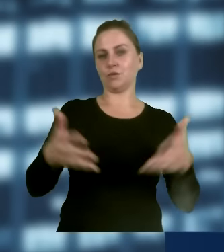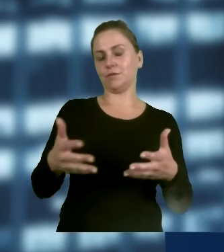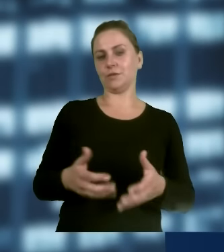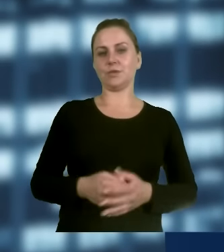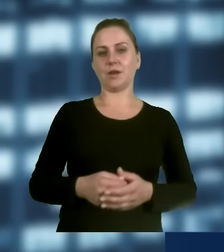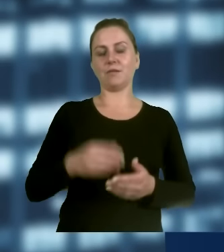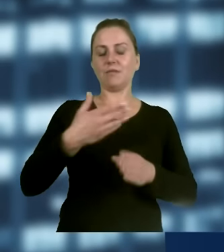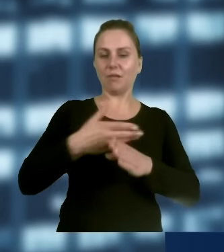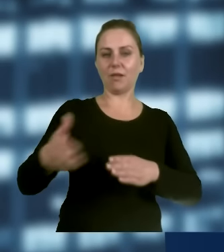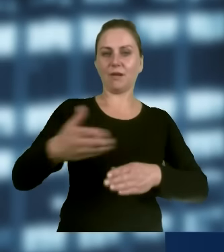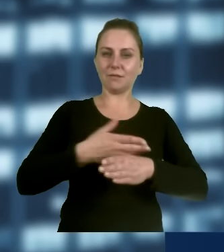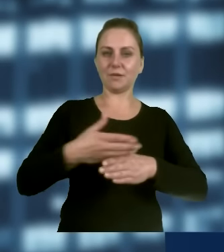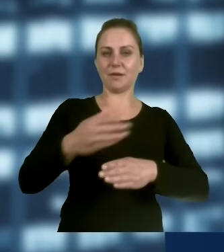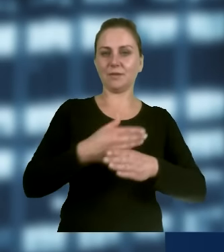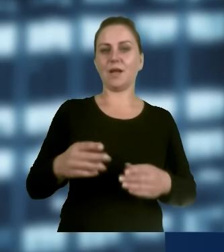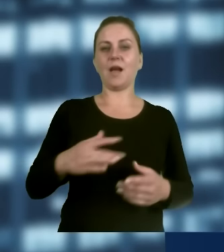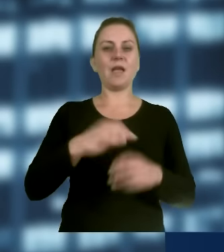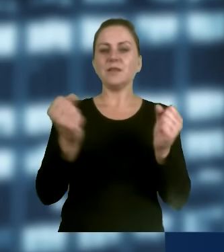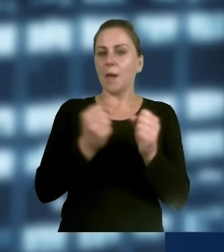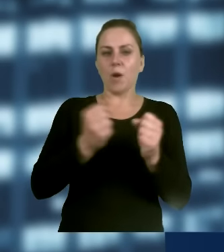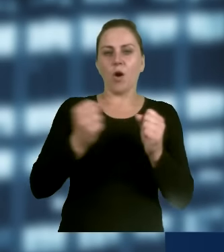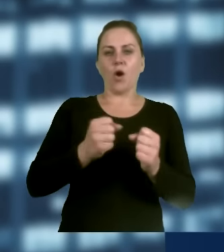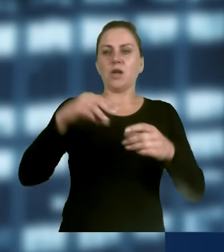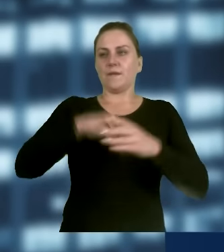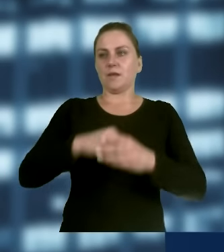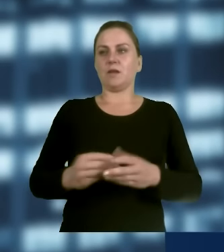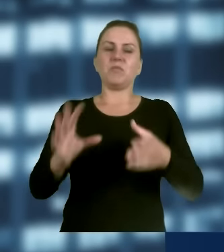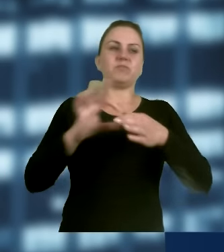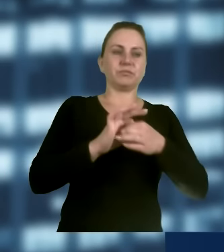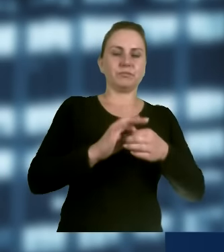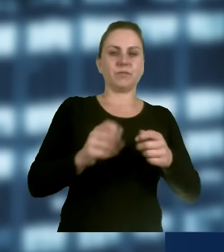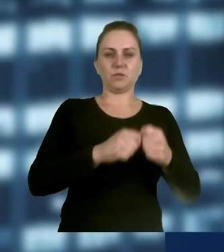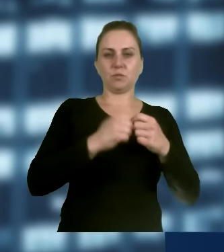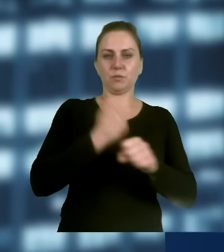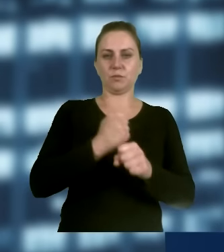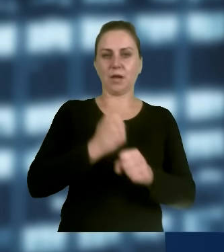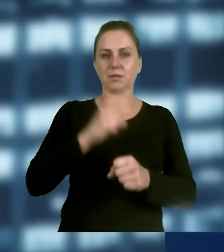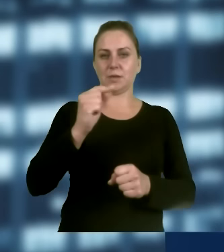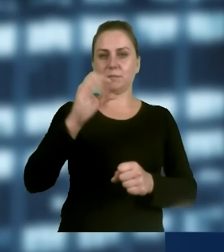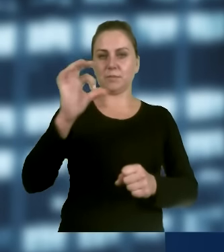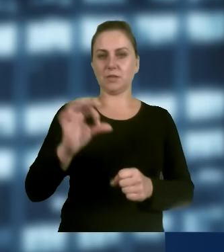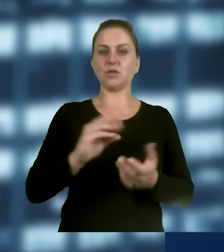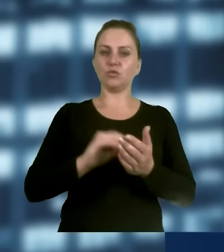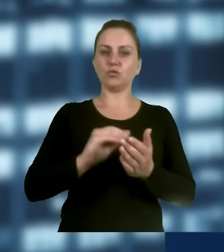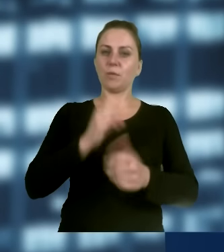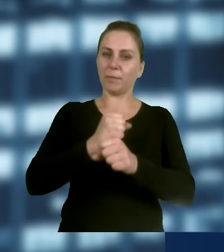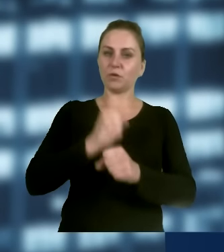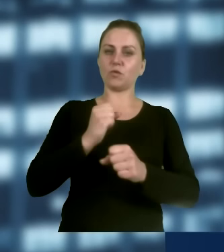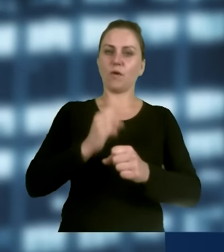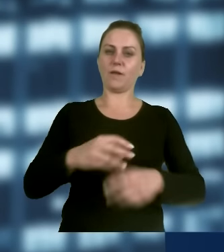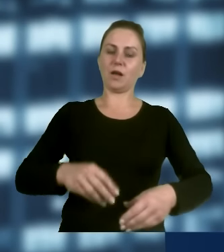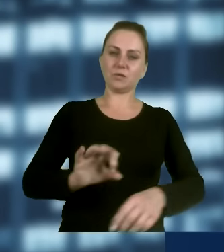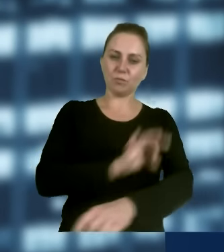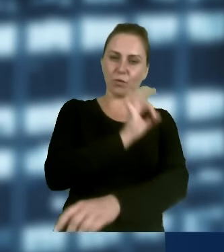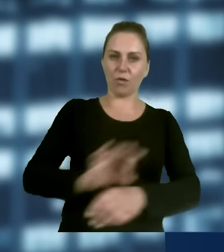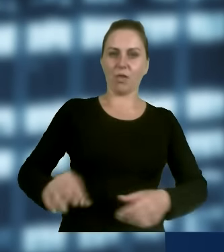tak dalej. Nie boję się zarzutów o współpracę z PiS-em. Trzeba pracować nad projektami służącymi rozwojowi